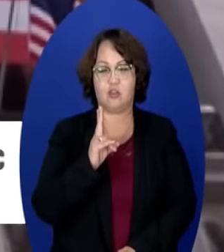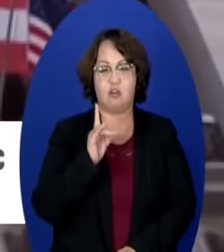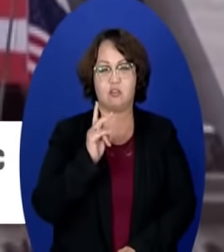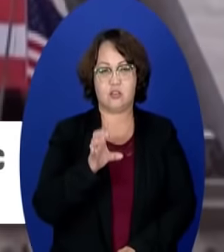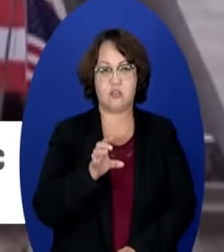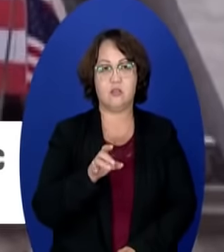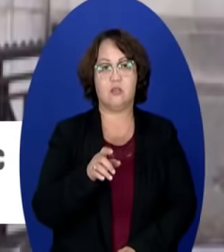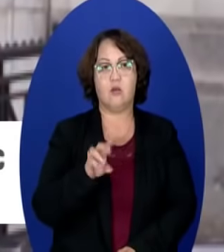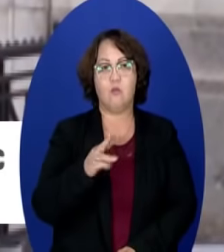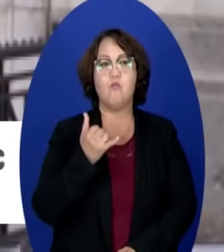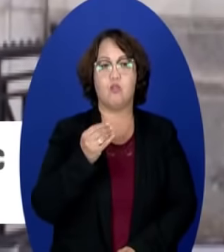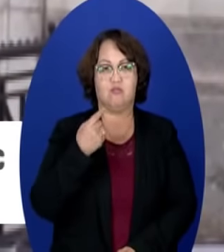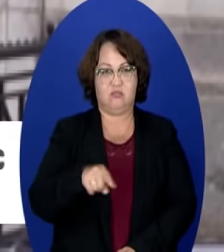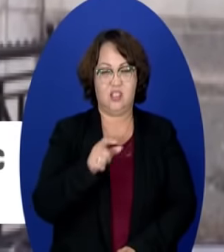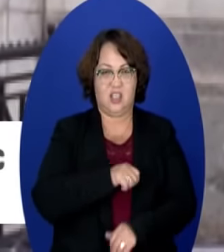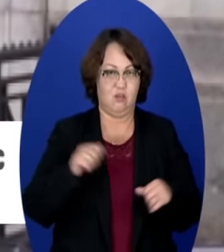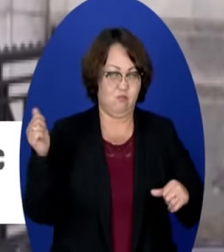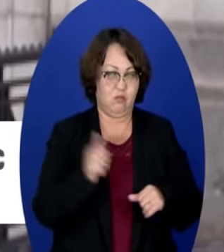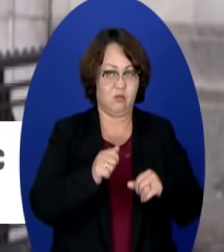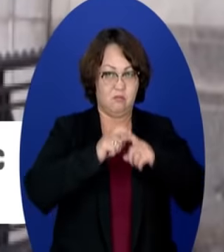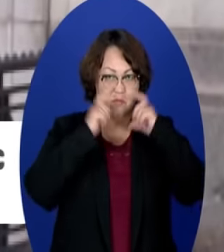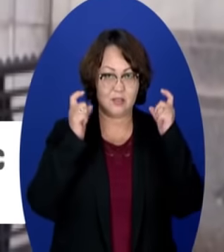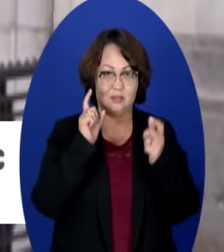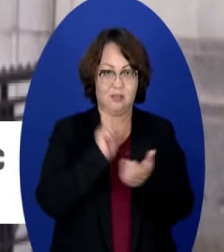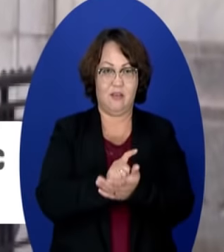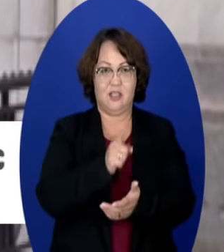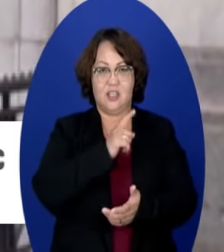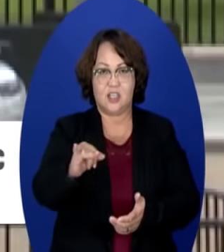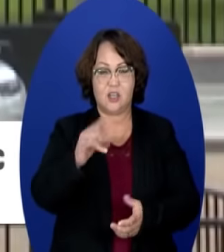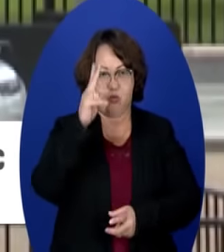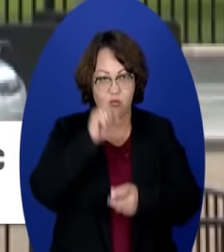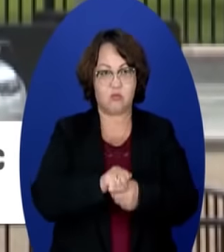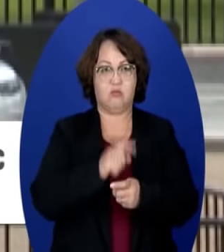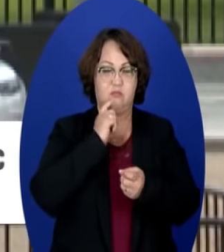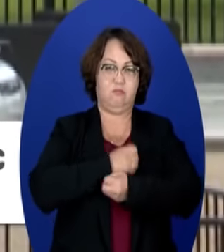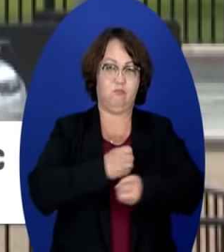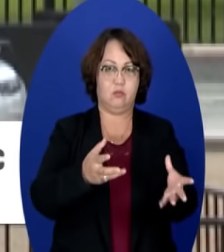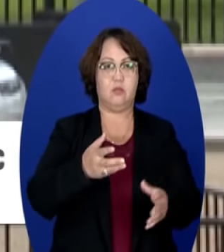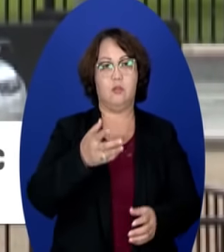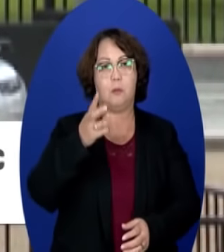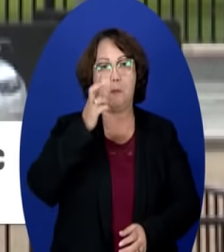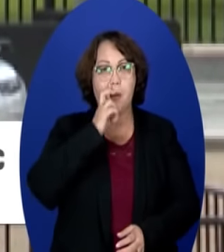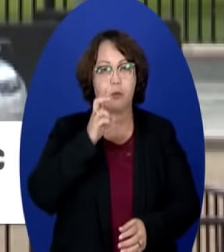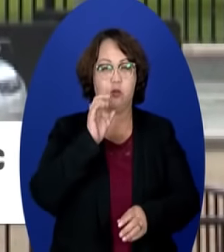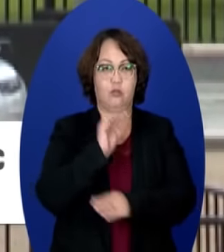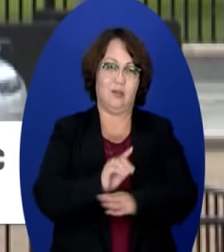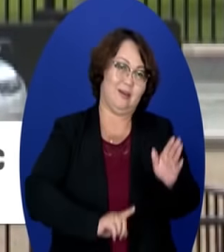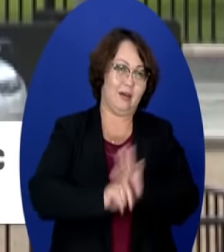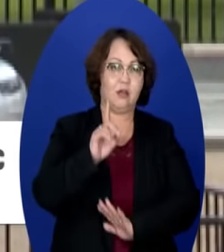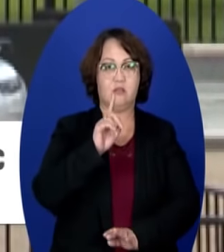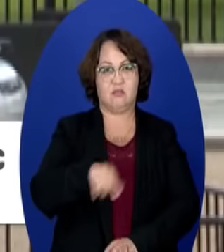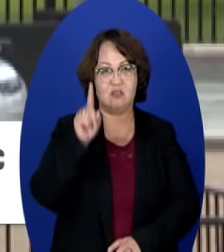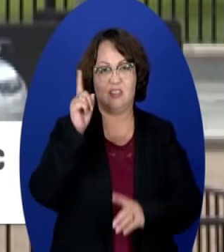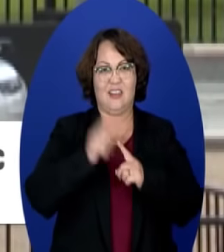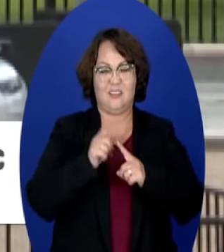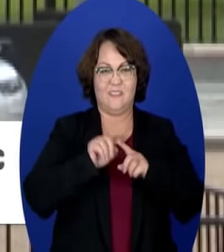байдал зарлаж амны хаалт заавал зөөх захирамж гаргаад байгаагаа зарлалаа. За, түүний энэ захирамж ирэх бием гарагаас хүчин төгөлдөр хэрэгдэж эхэлнэ. Таваас